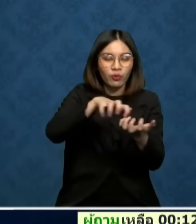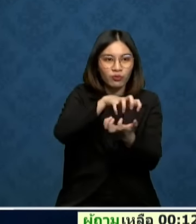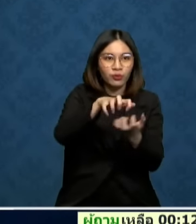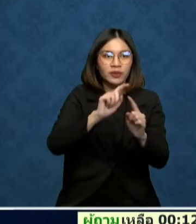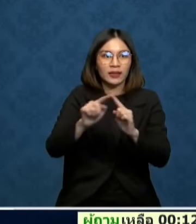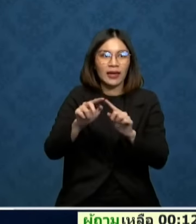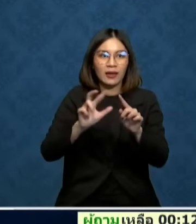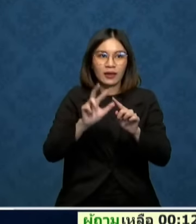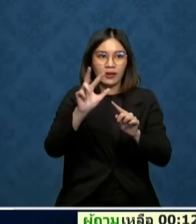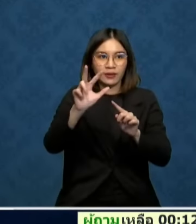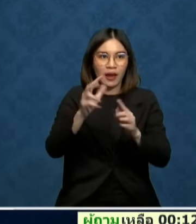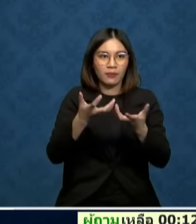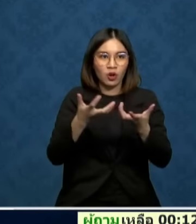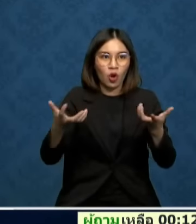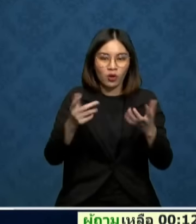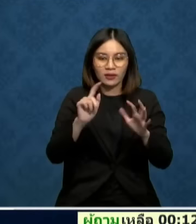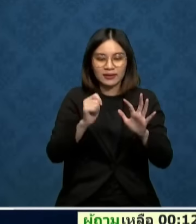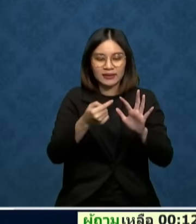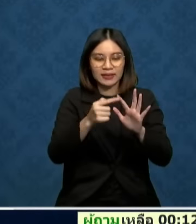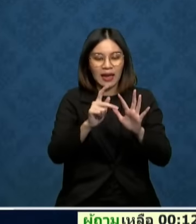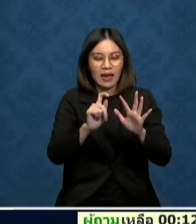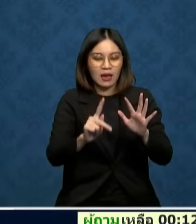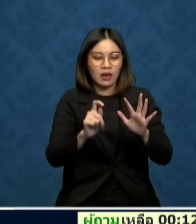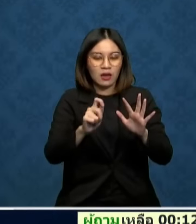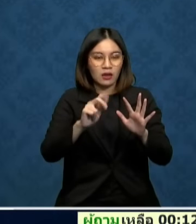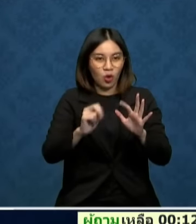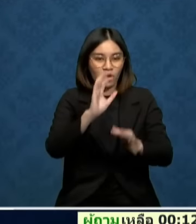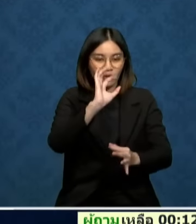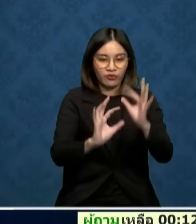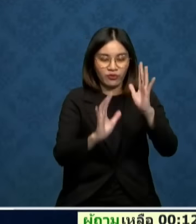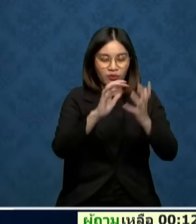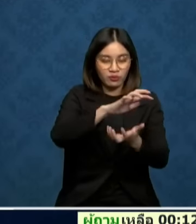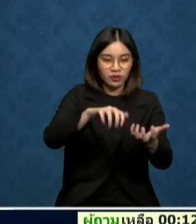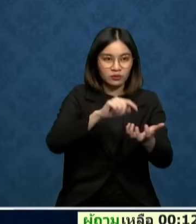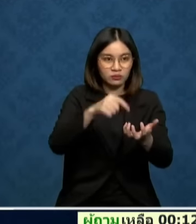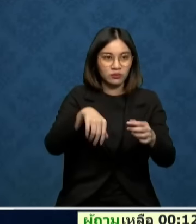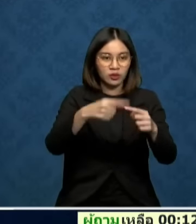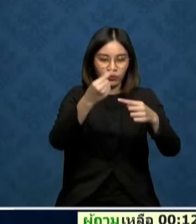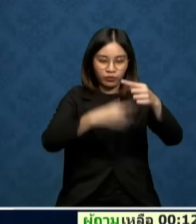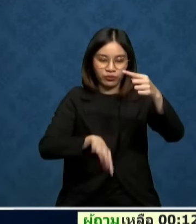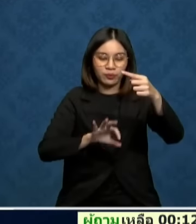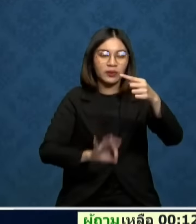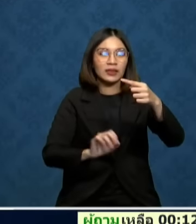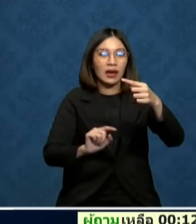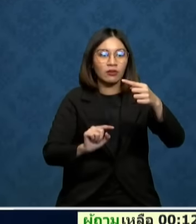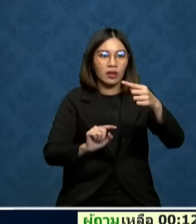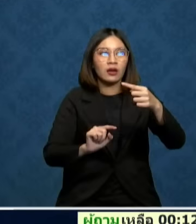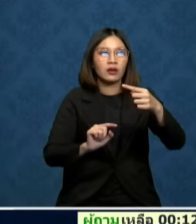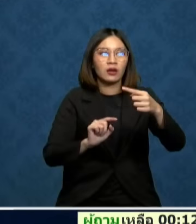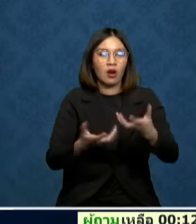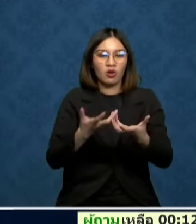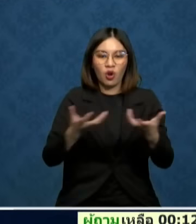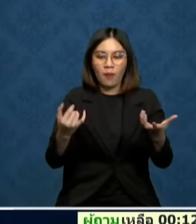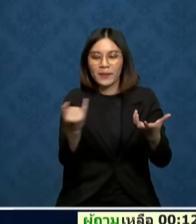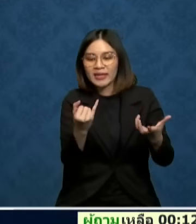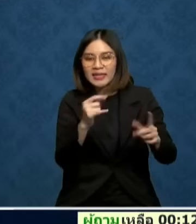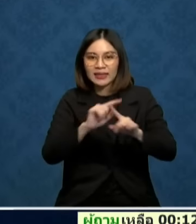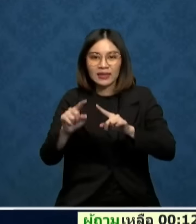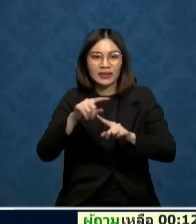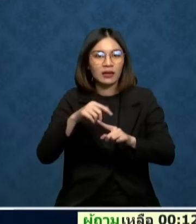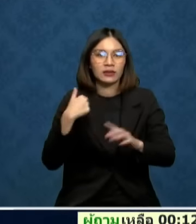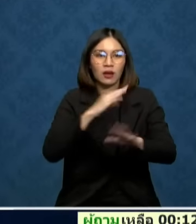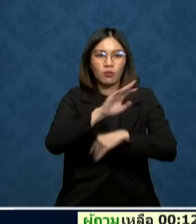คะ3ก็คือเศษซากกากตะกอนที่ปนเปื้อนอยู่ในอาคารที่ถูกไฟไหม้จนถึงรายการที่9เนี่ยปริมาณของเสียทั้งหมดที่อยู่เนี่ยประ